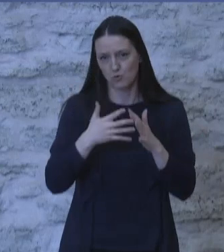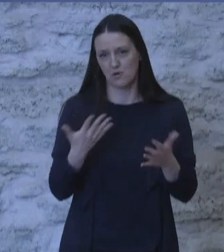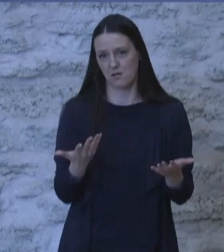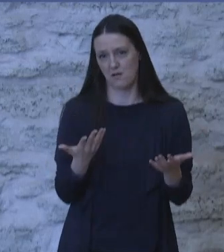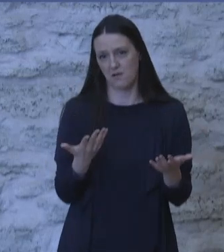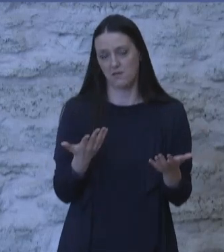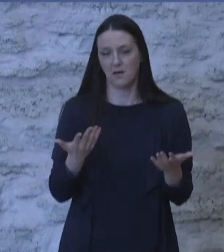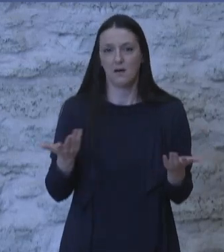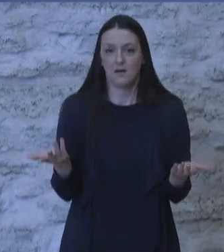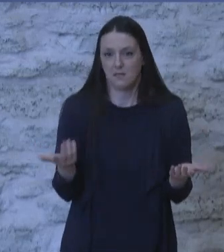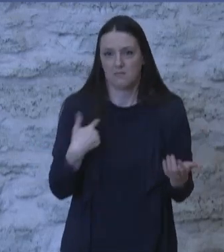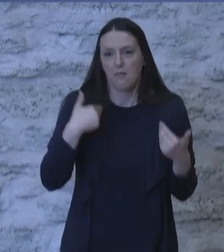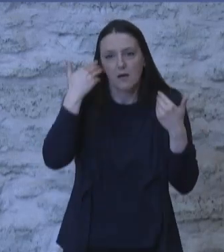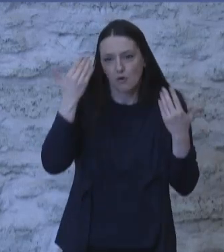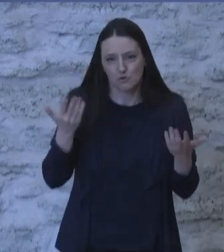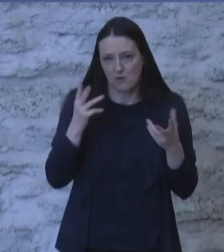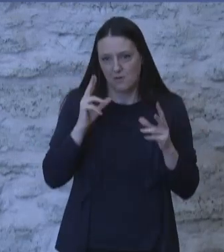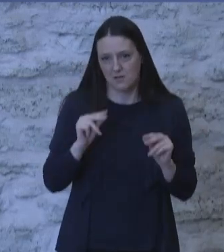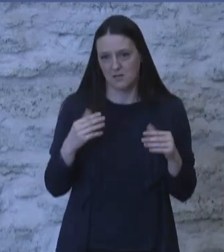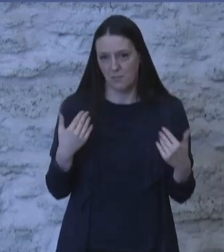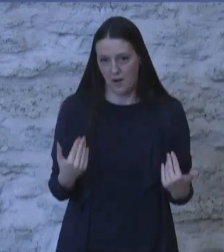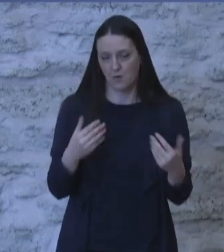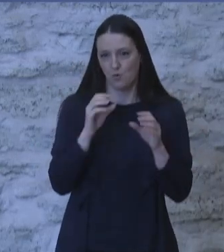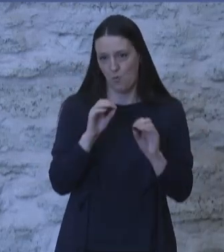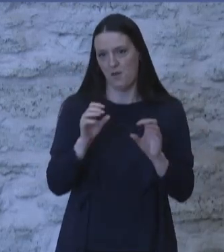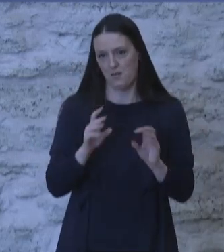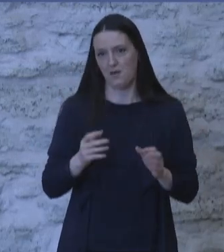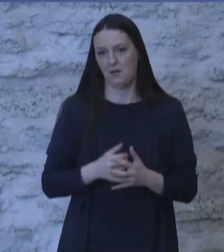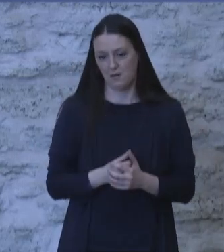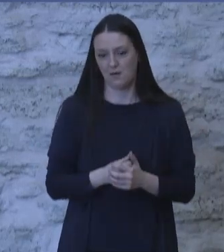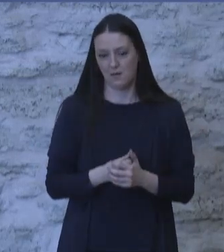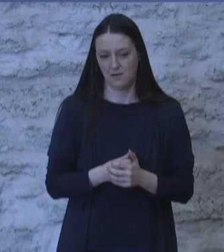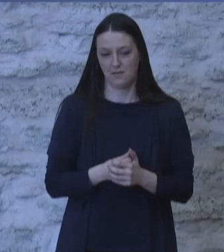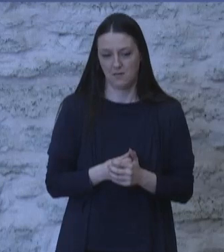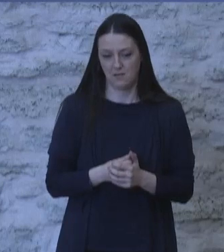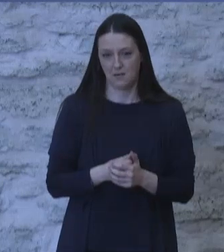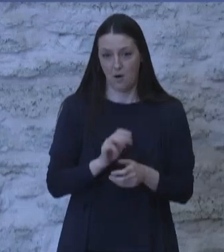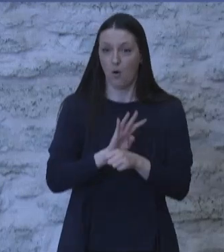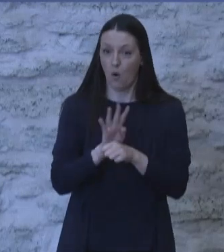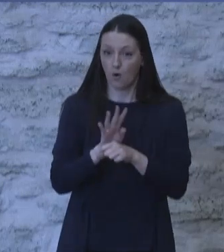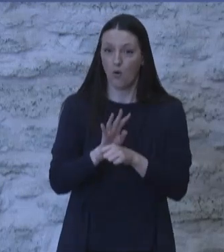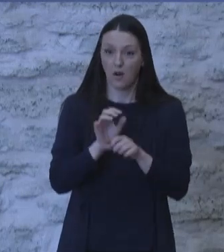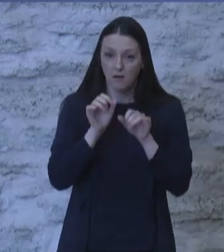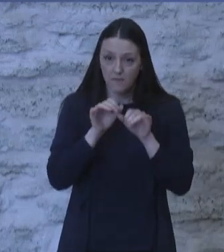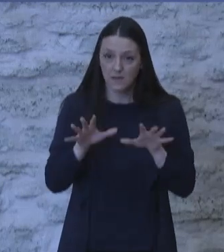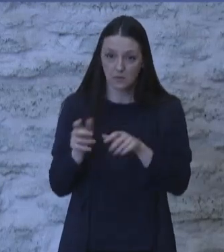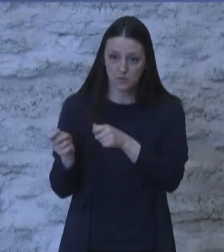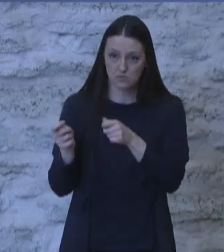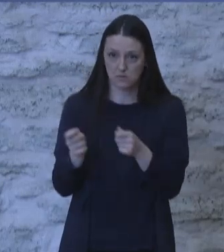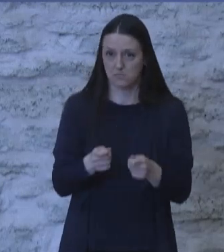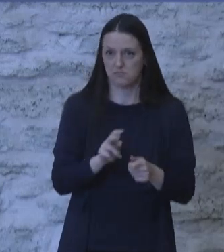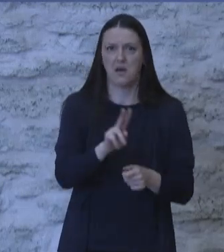Ja ma ei oska seda tõesti antud hetkel kommenteerida koronaviiruse levikus.